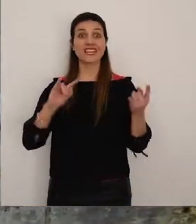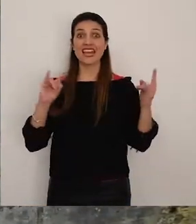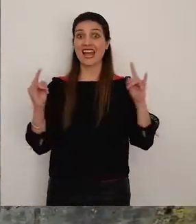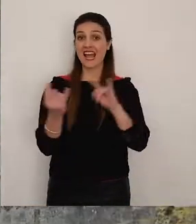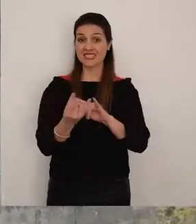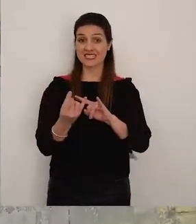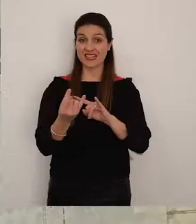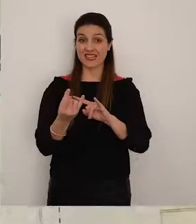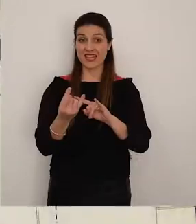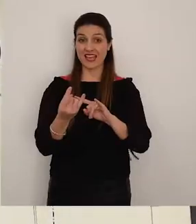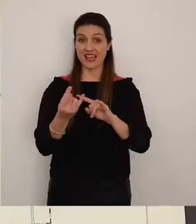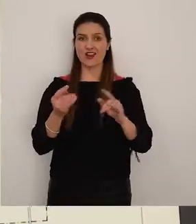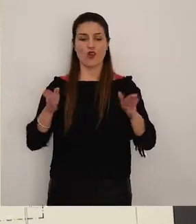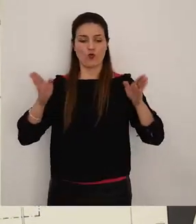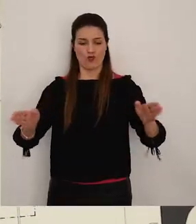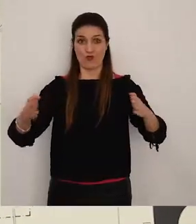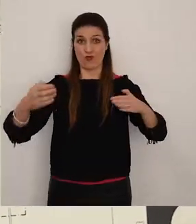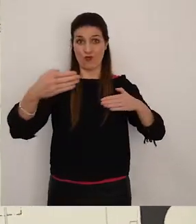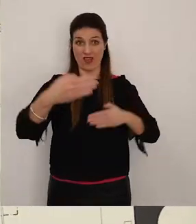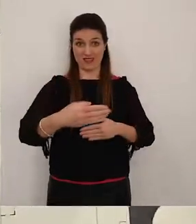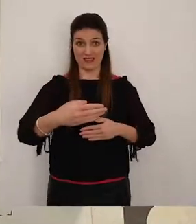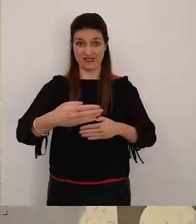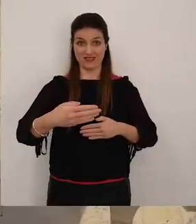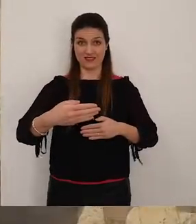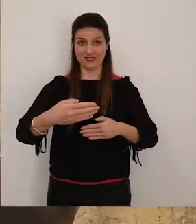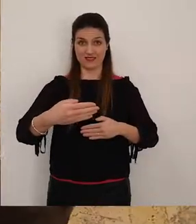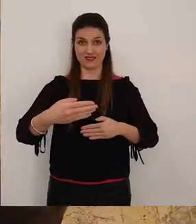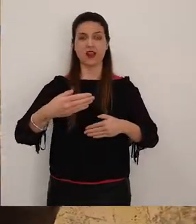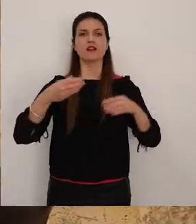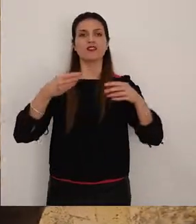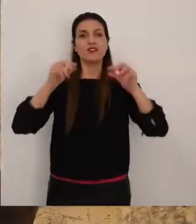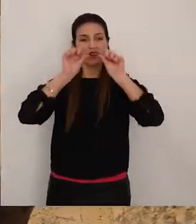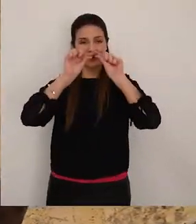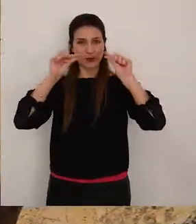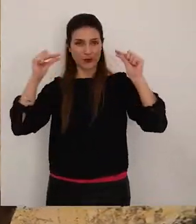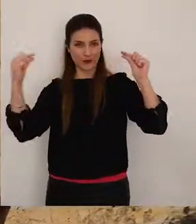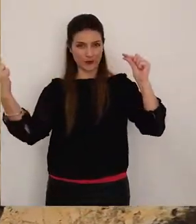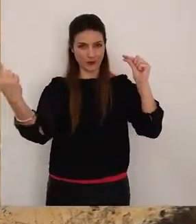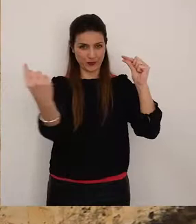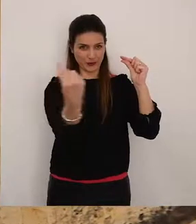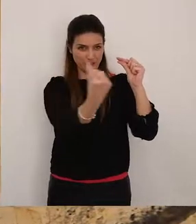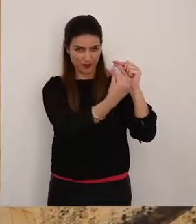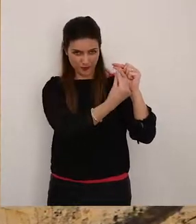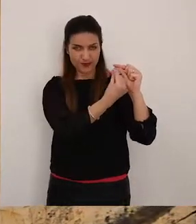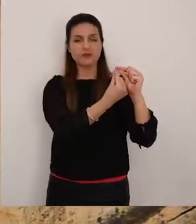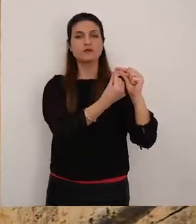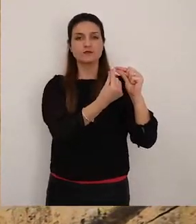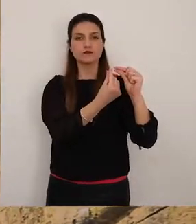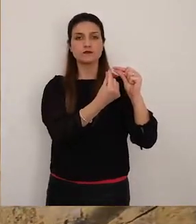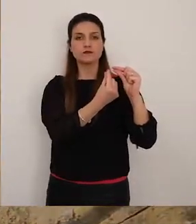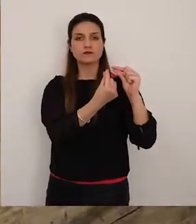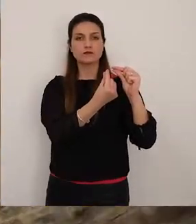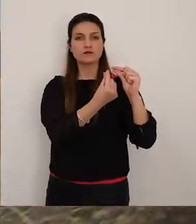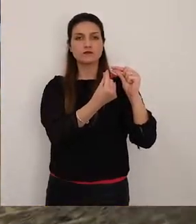Pianta quadrangolare con base a scarpa, la prominente struttura si presenta ornata da un cornicione marcapiano che corre lungo tutto il perimetro